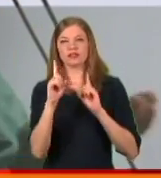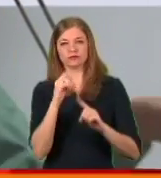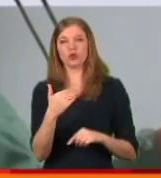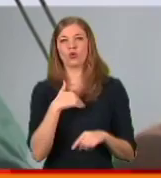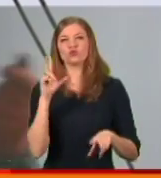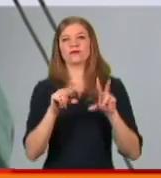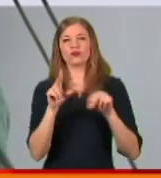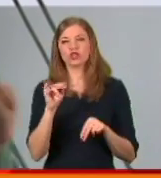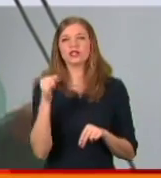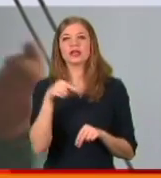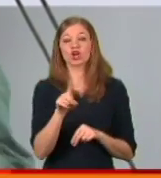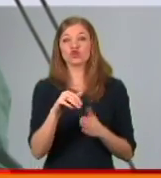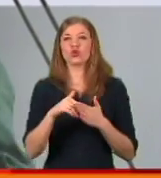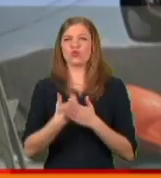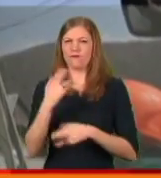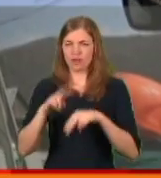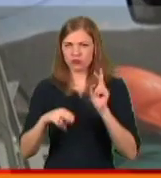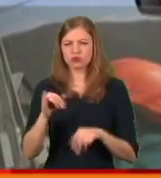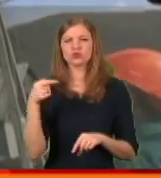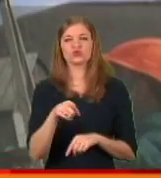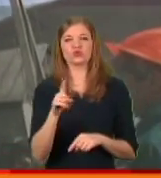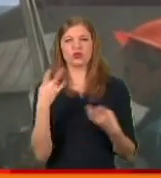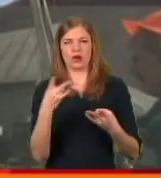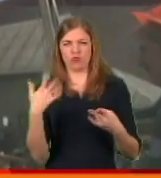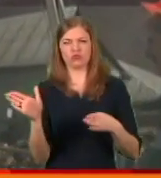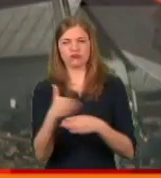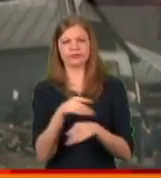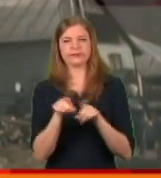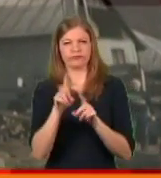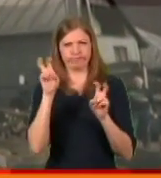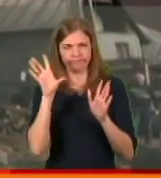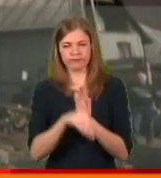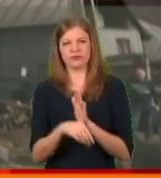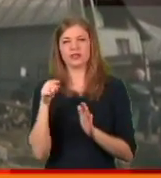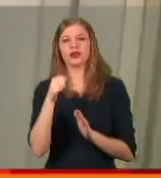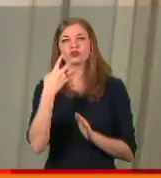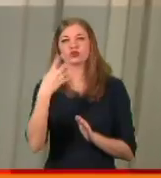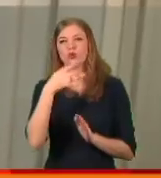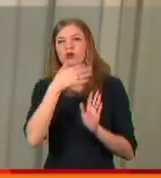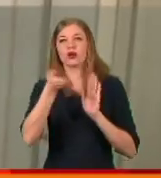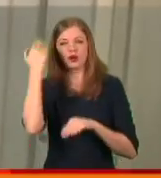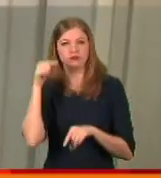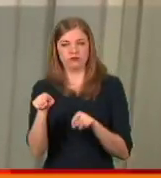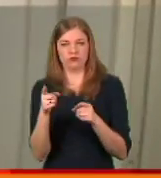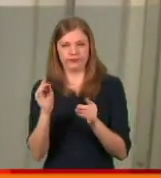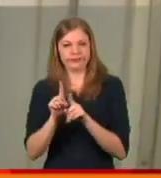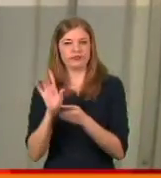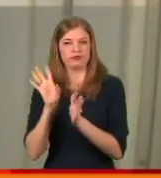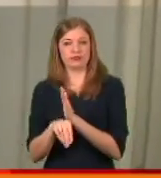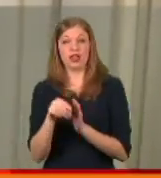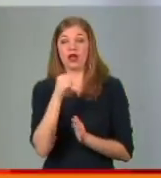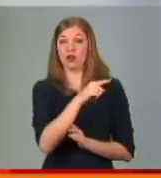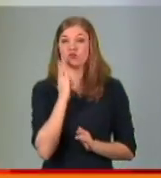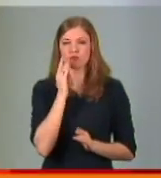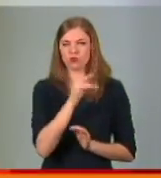хочуть вважати і те, що нове будують, і те, що пора зносити. 40-річні трансформатори. В Румунії чітко –